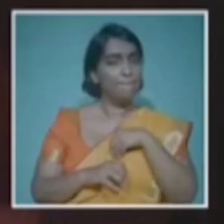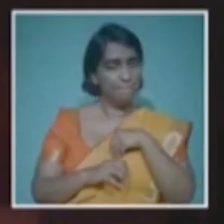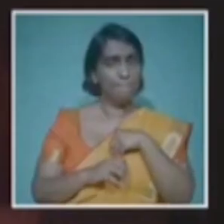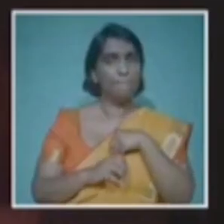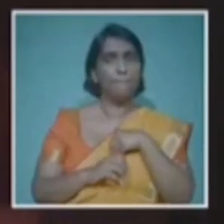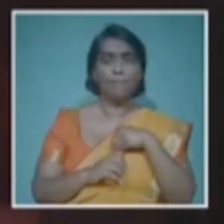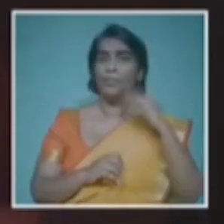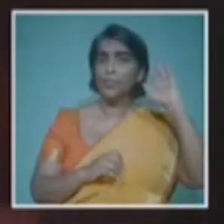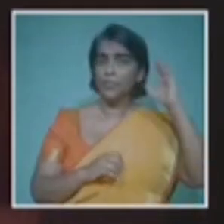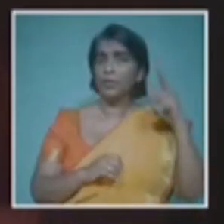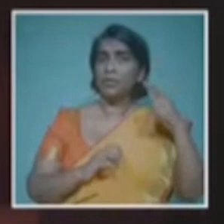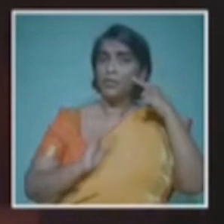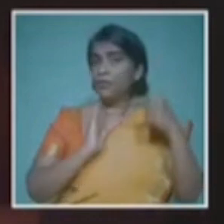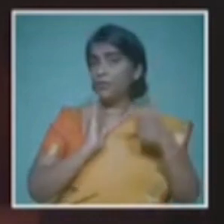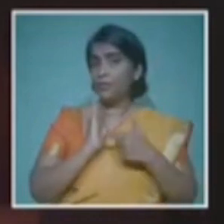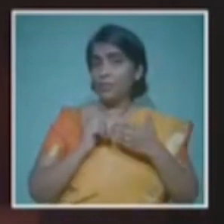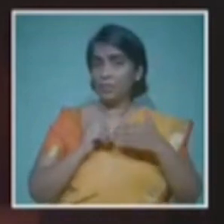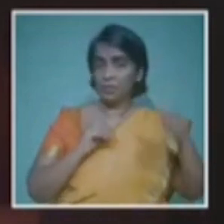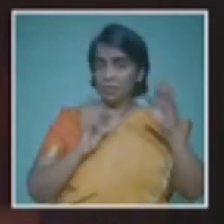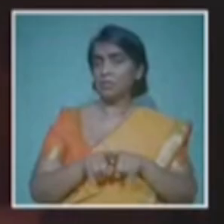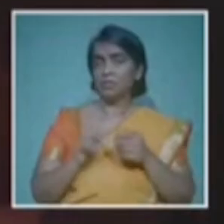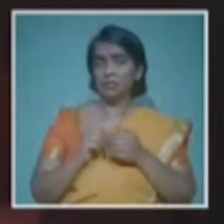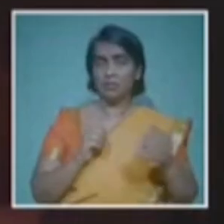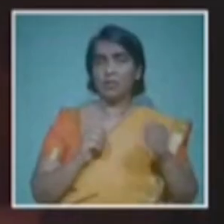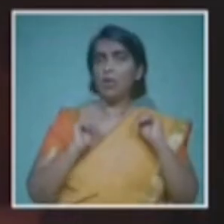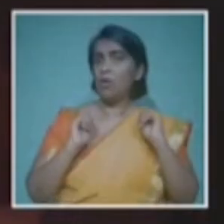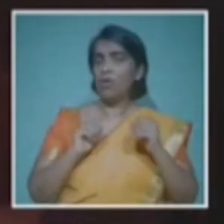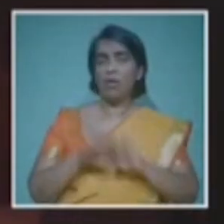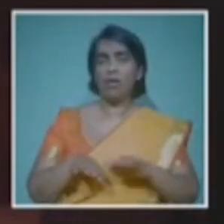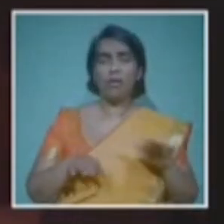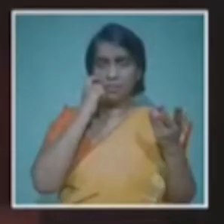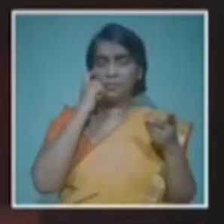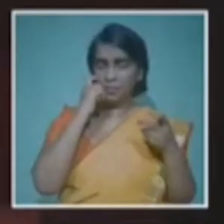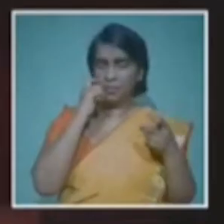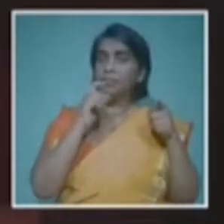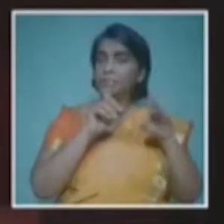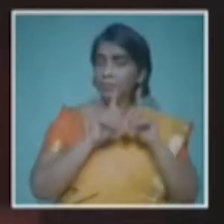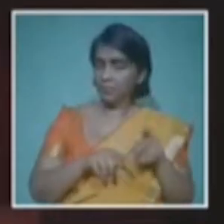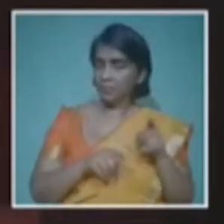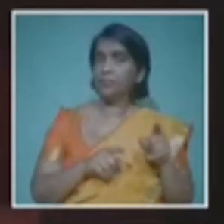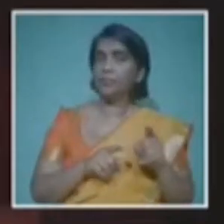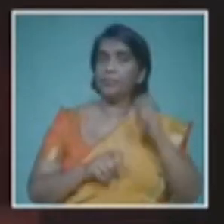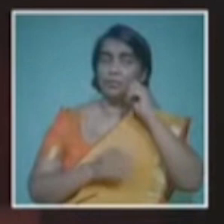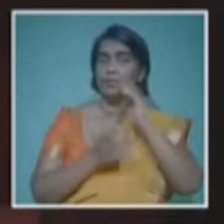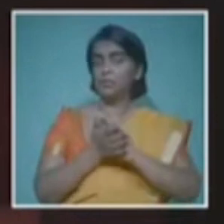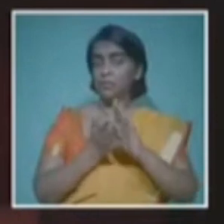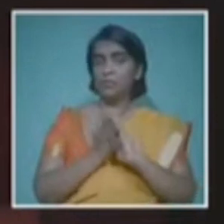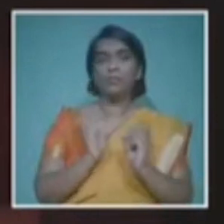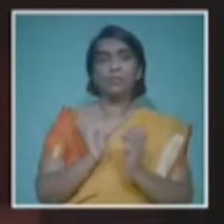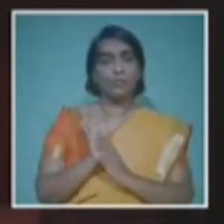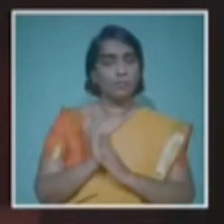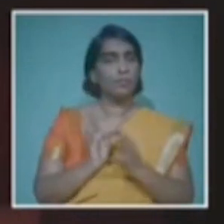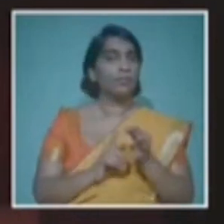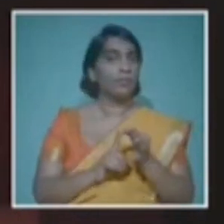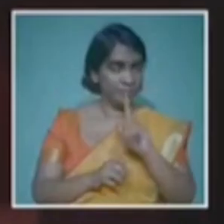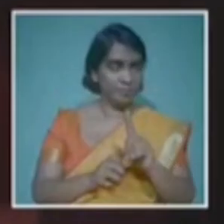පිළිගත්තා. විශේෂයෙන්ම මේ විභාග සමයේ මේ වගේ දෙයක් සිදු වෙනකොට කොහොමද දරුවෝ මේ කටයුත්ත කරන්නේ? ඒ වගේම මහජන උපයෝගිතා කොමිසමේ